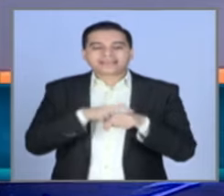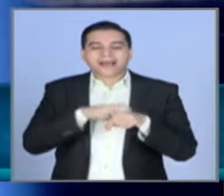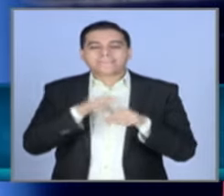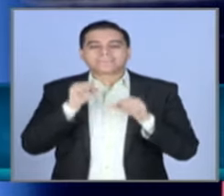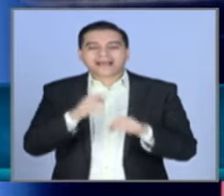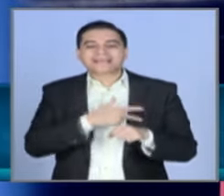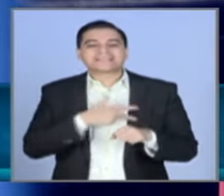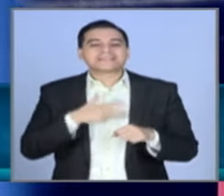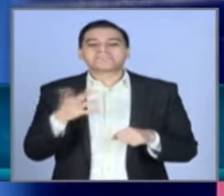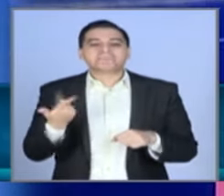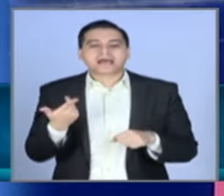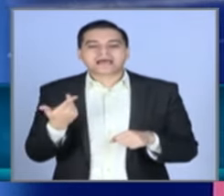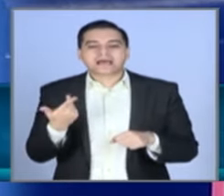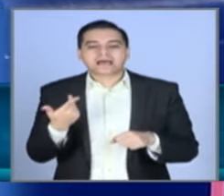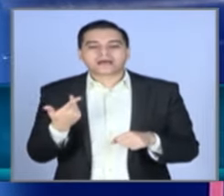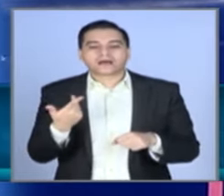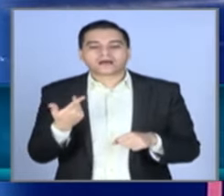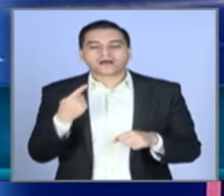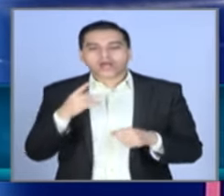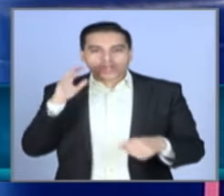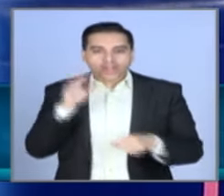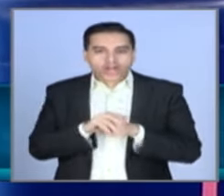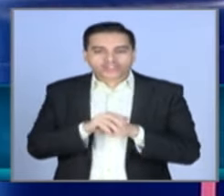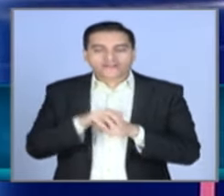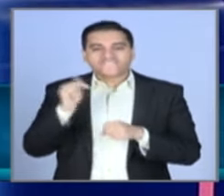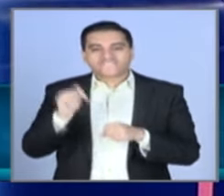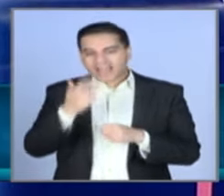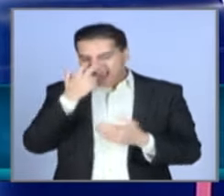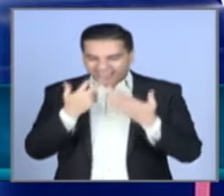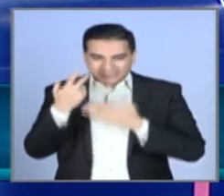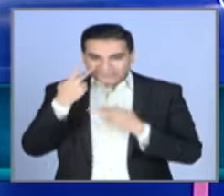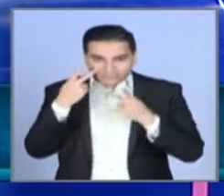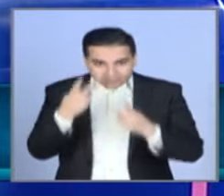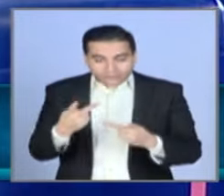ينتمي؟ تم اكتشافه في مدغشقر